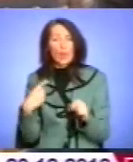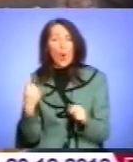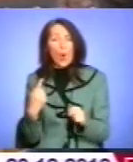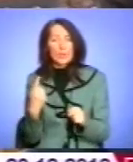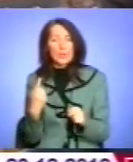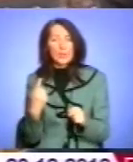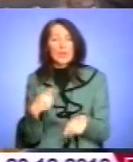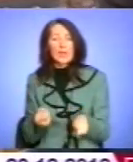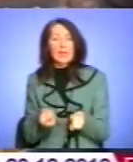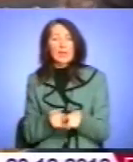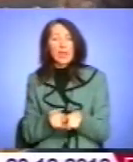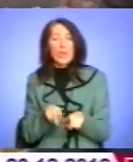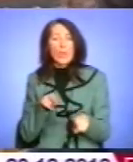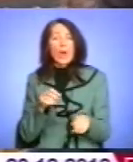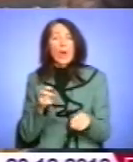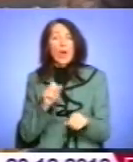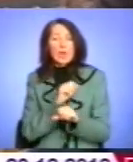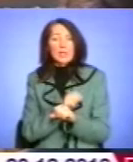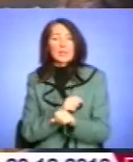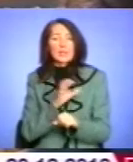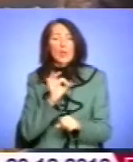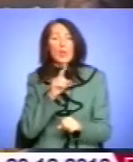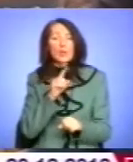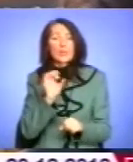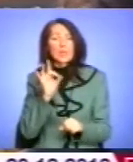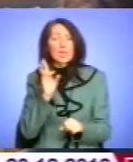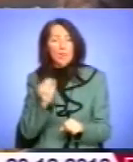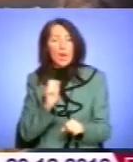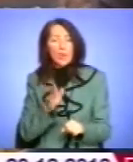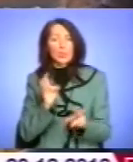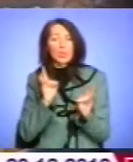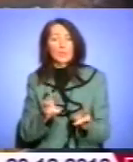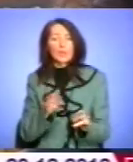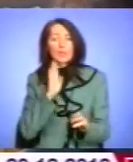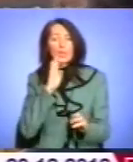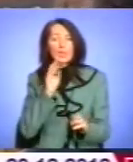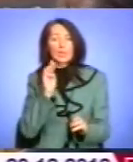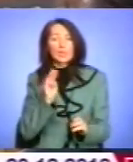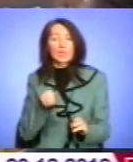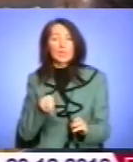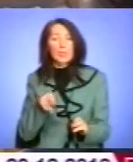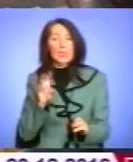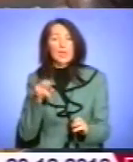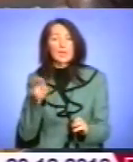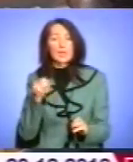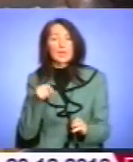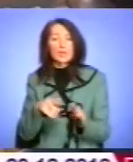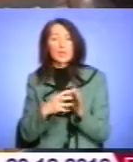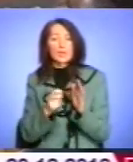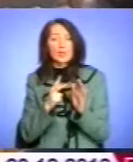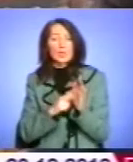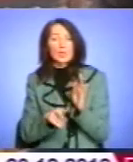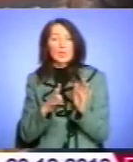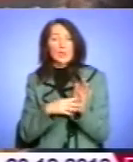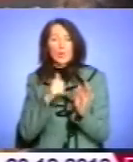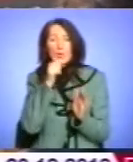області. Так, по станції Озерна була травмована жінка Шпинда Галина Андріївна, 1979